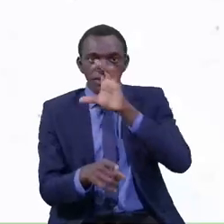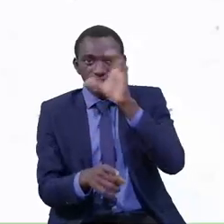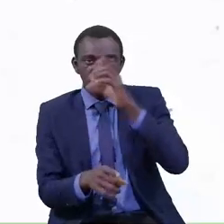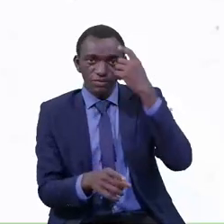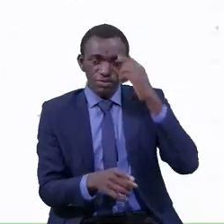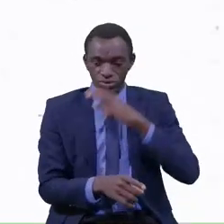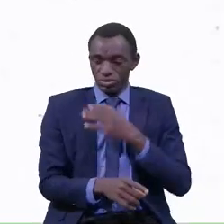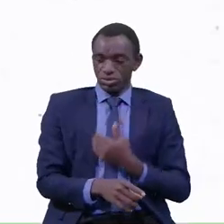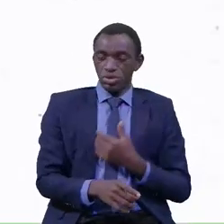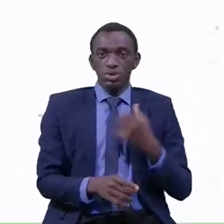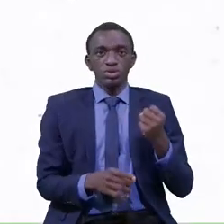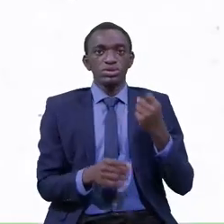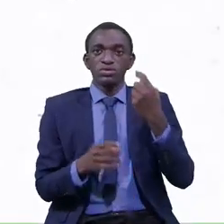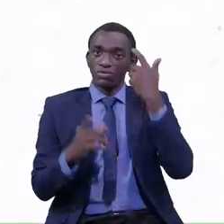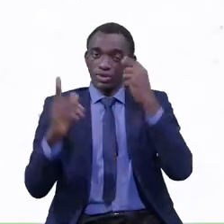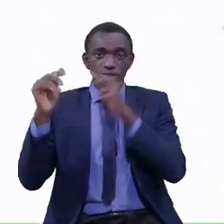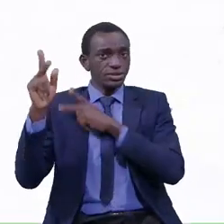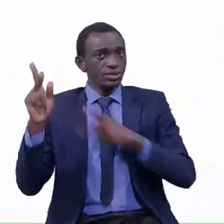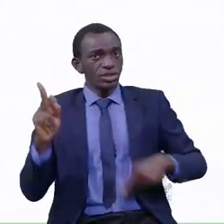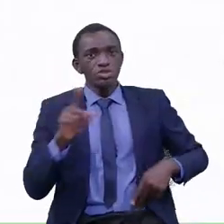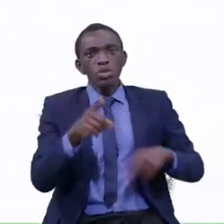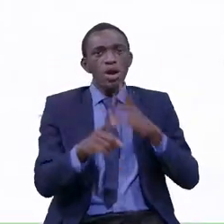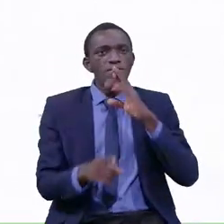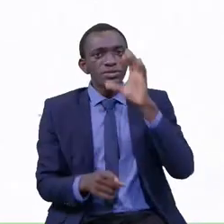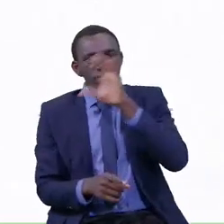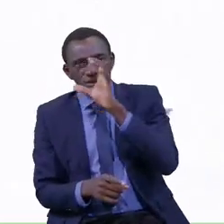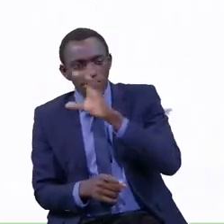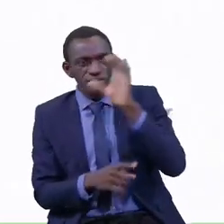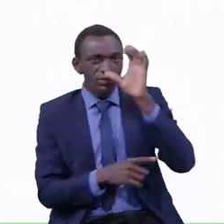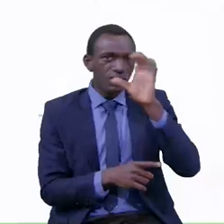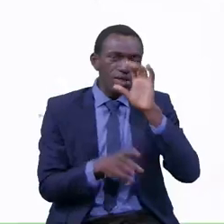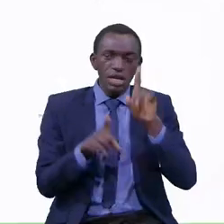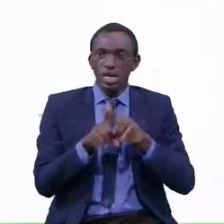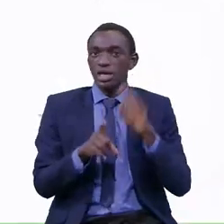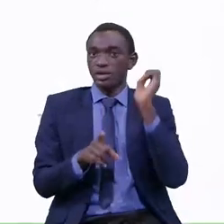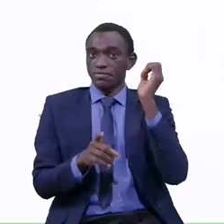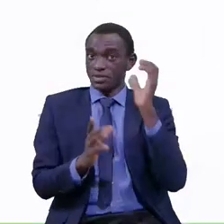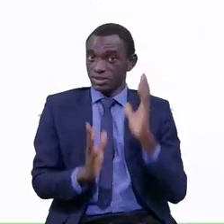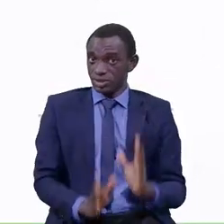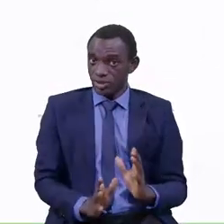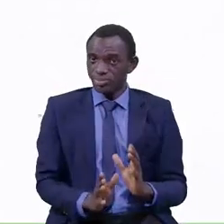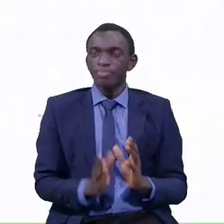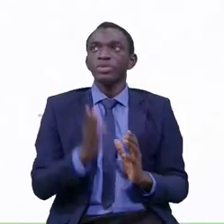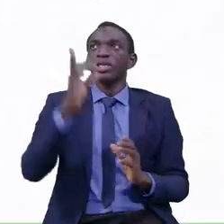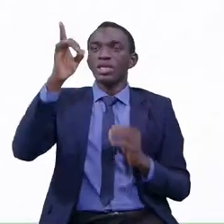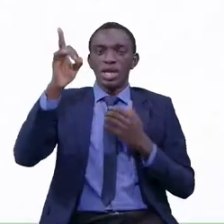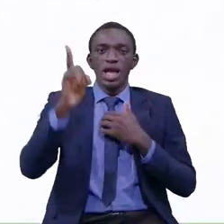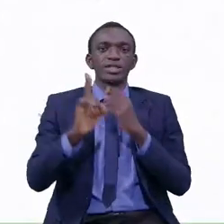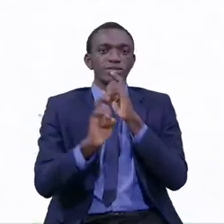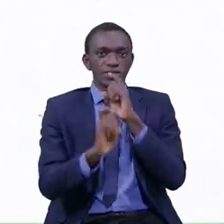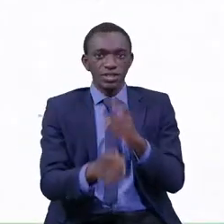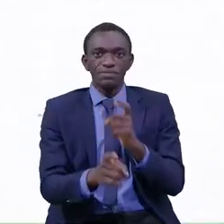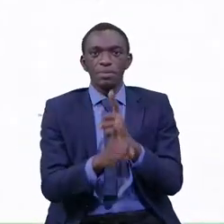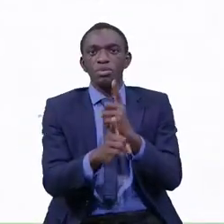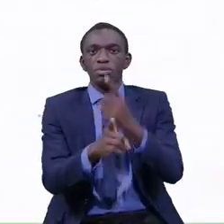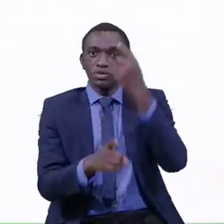roi. Comme tu cherches les âmes, comme un évangéliste, il y a des dons appropriés.